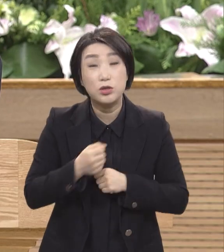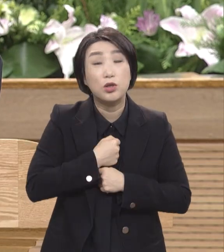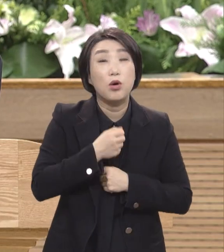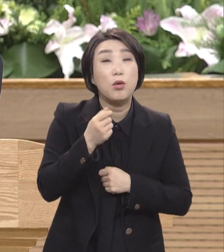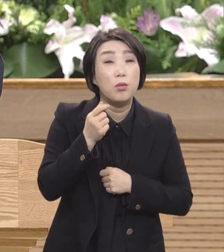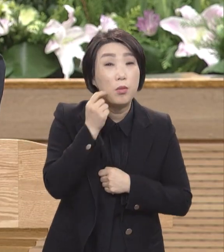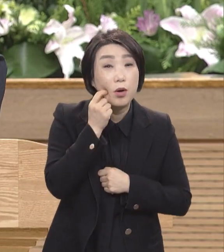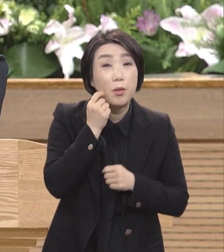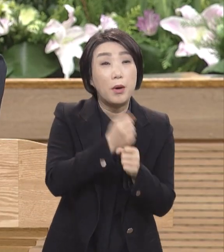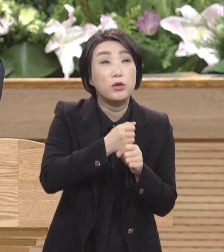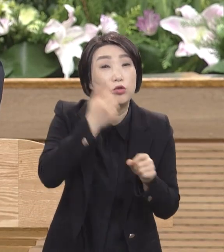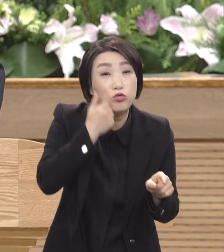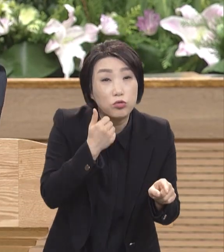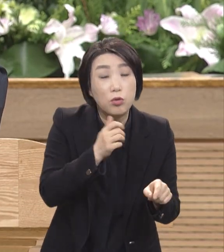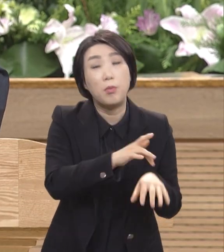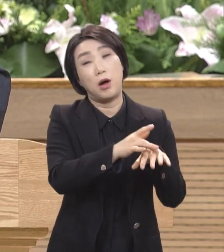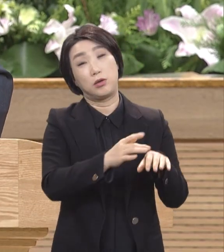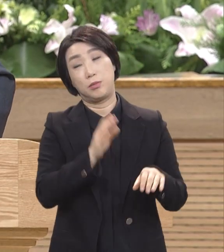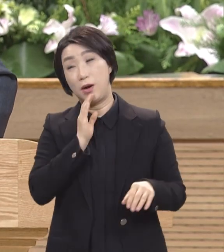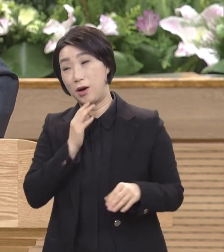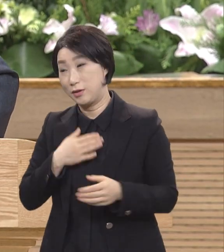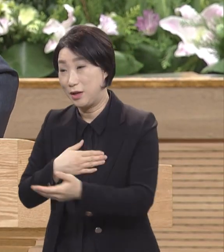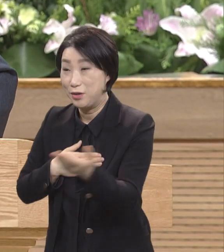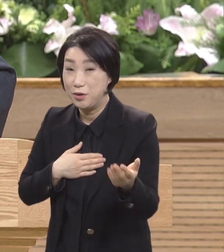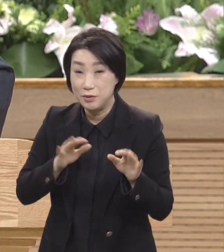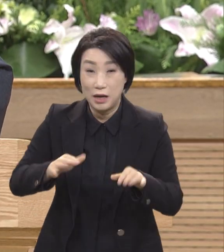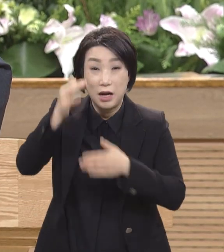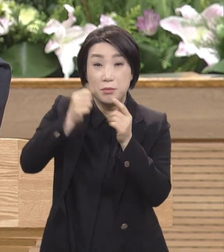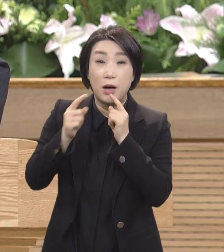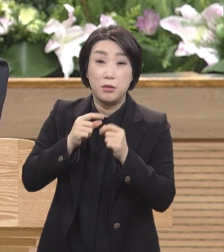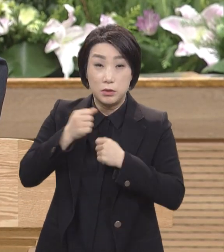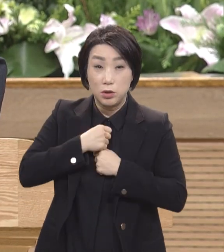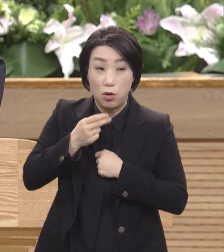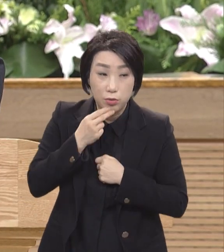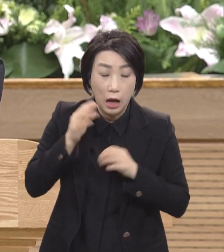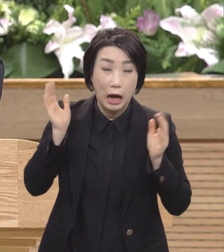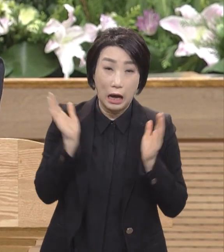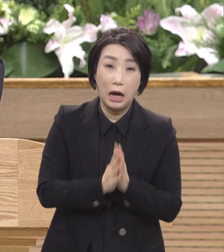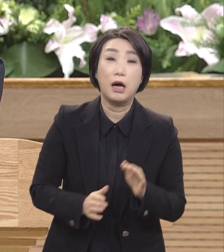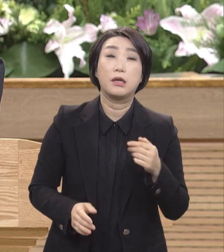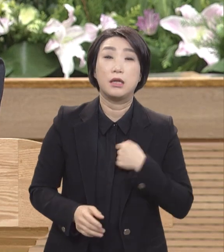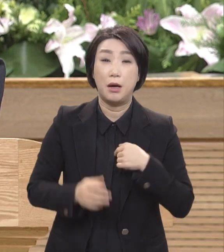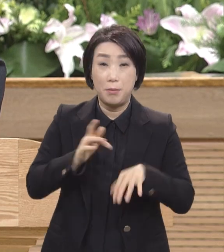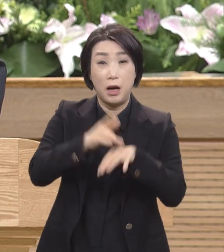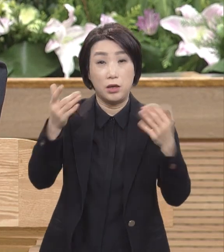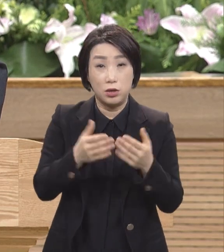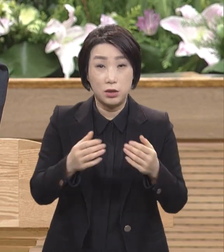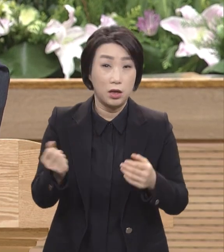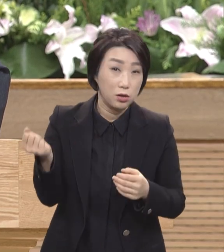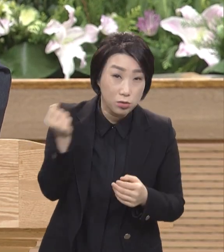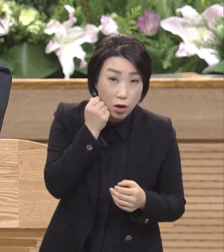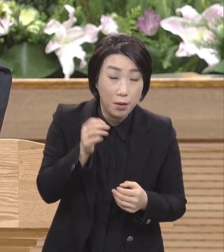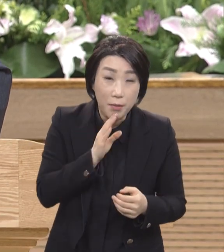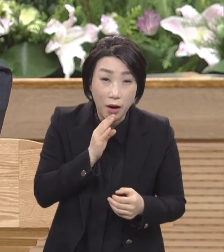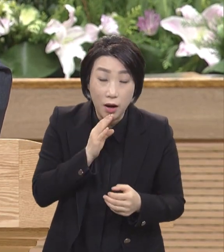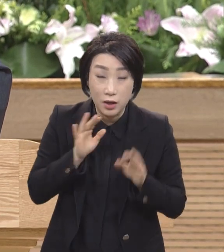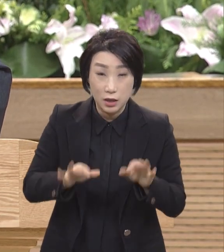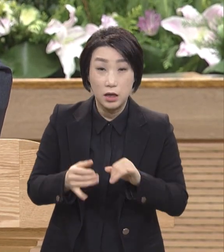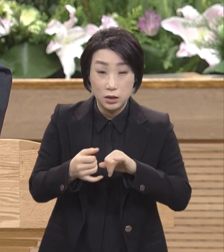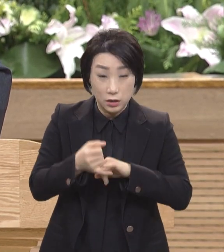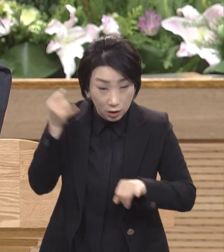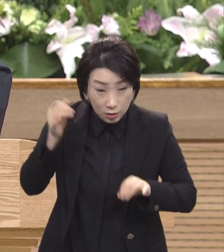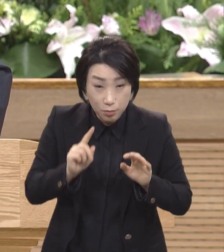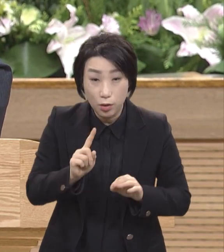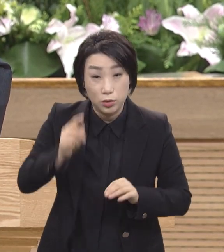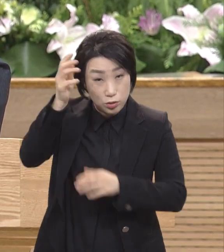했어요? 우리는 여러분들이 하나님 말씀을 못 지켰다면 마귀 역사예요. 못 지켰다면 성령이